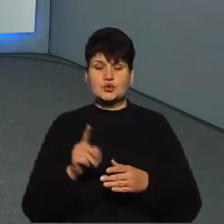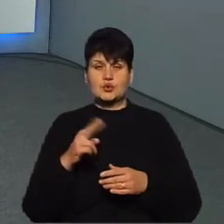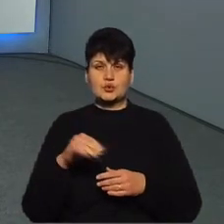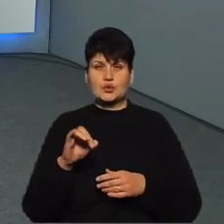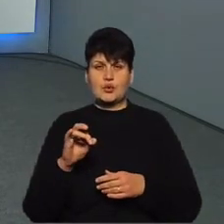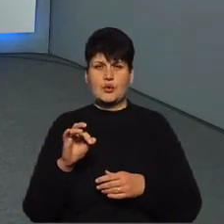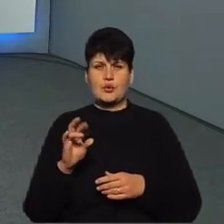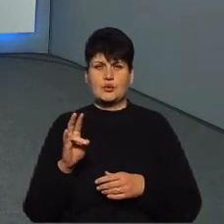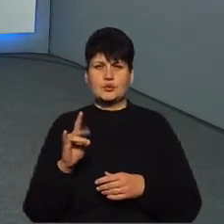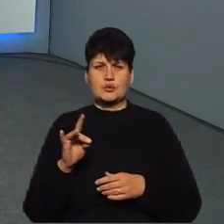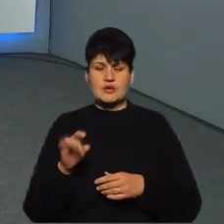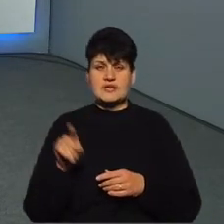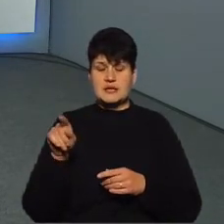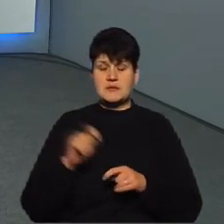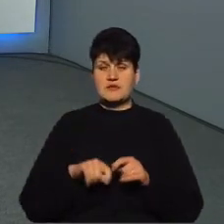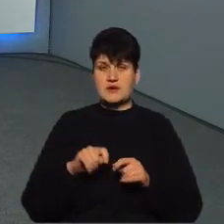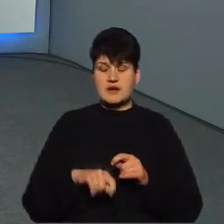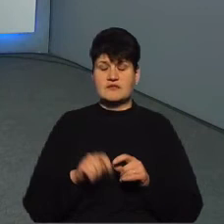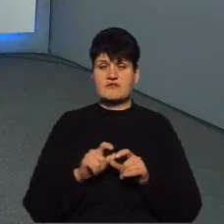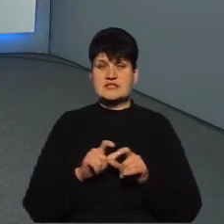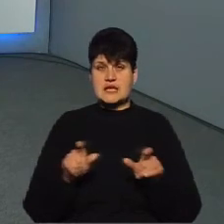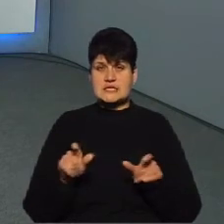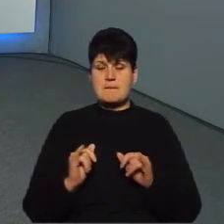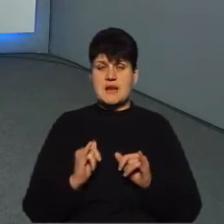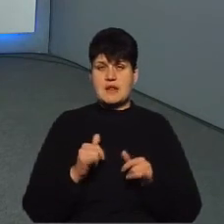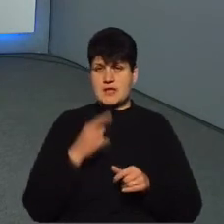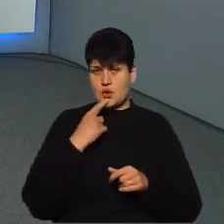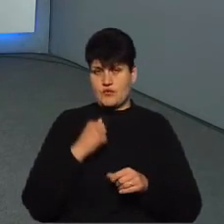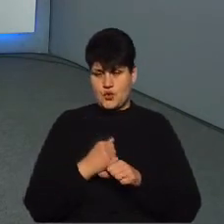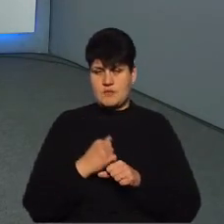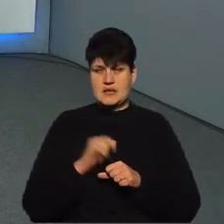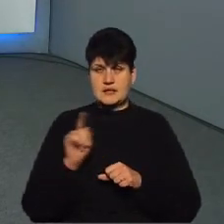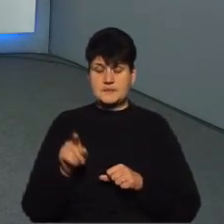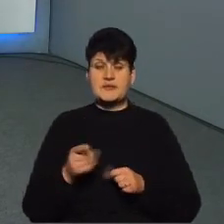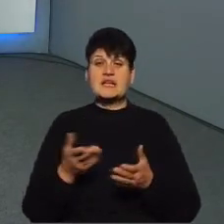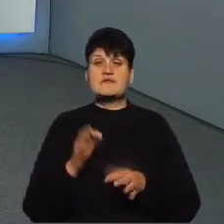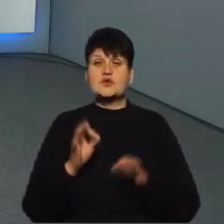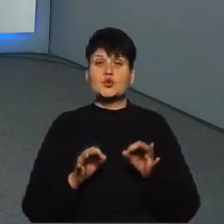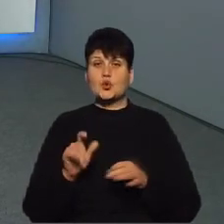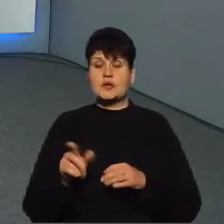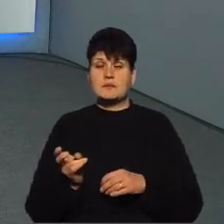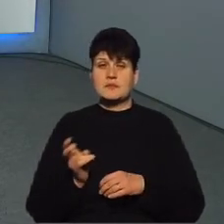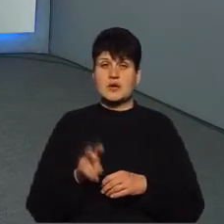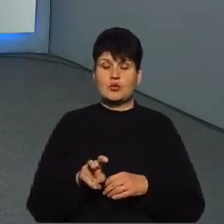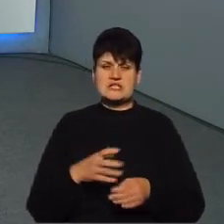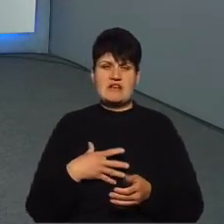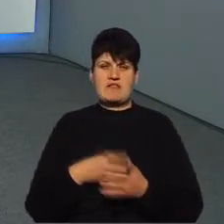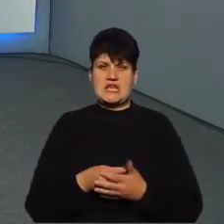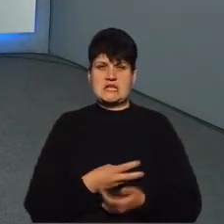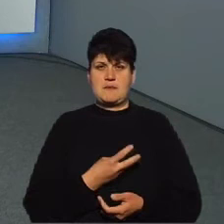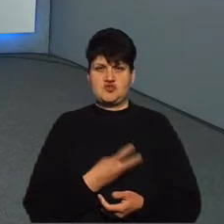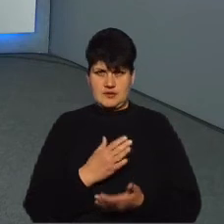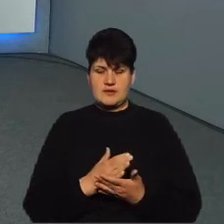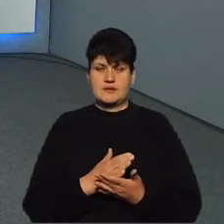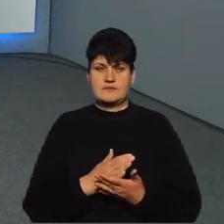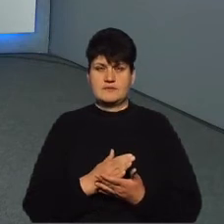Їх дообстежують там станції переливання крові. Нас роблять. Так. Скажіть, який відсоток людей звертається на тестування за власним бажанням? Є такі люди в нас в